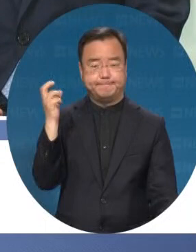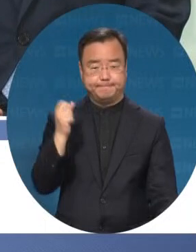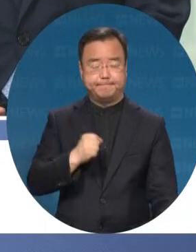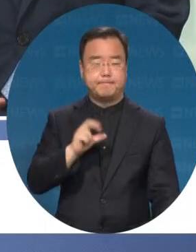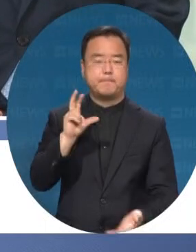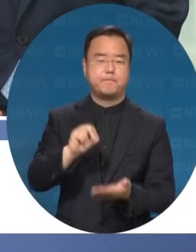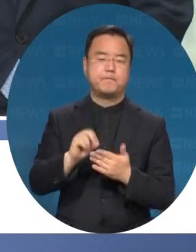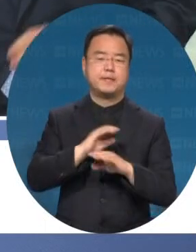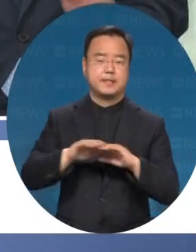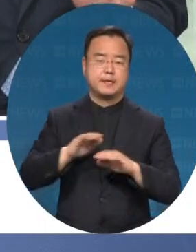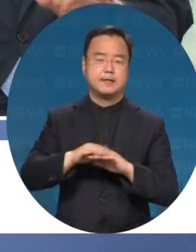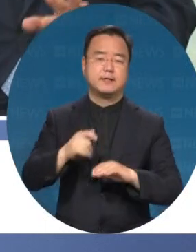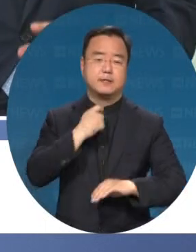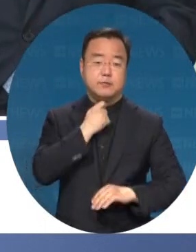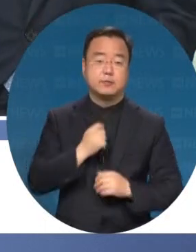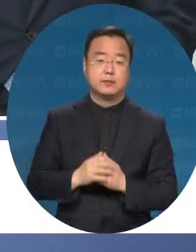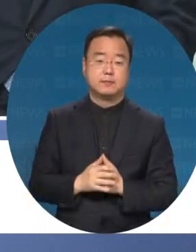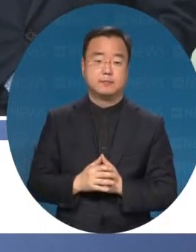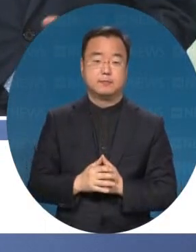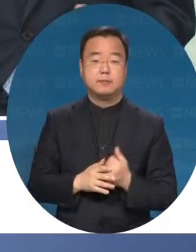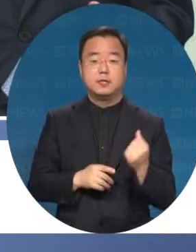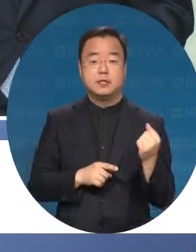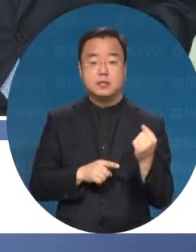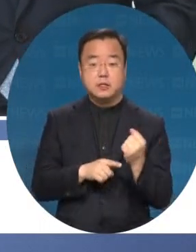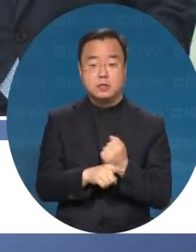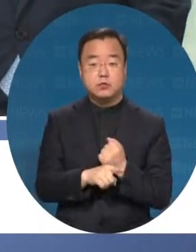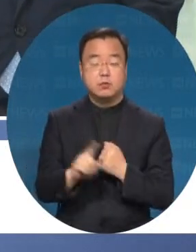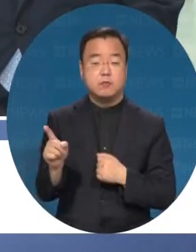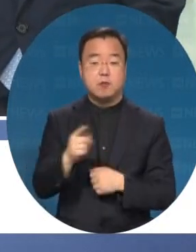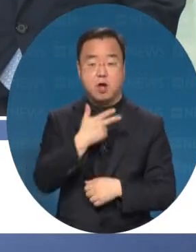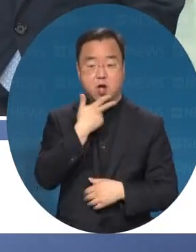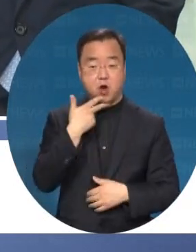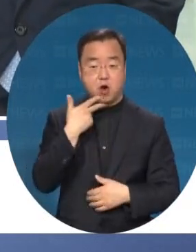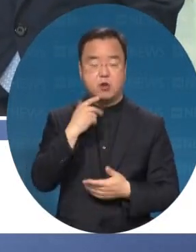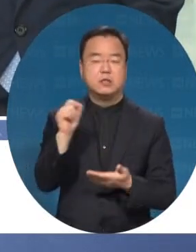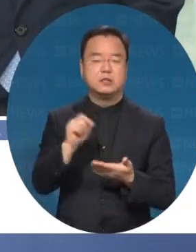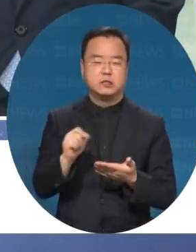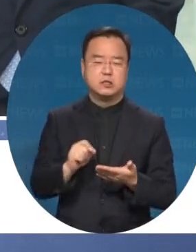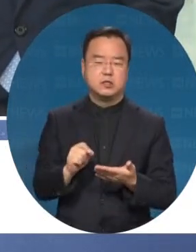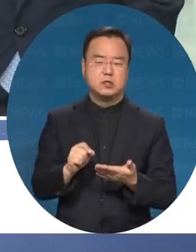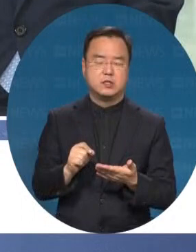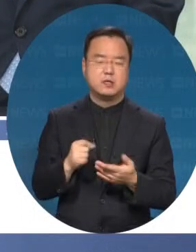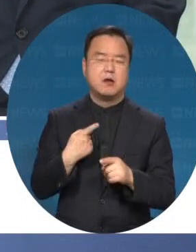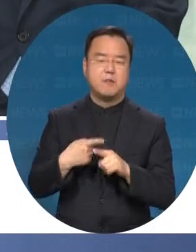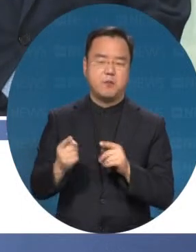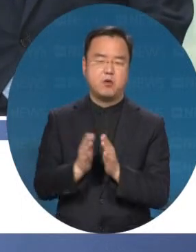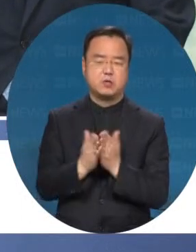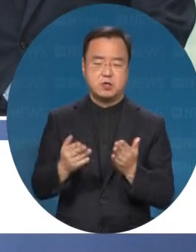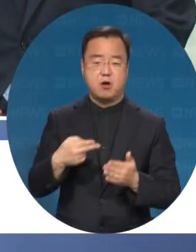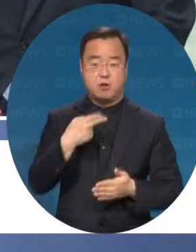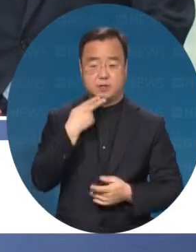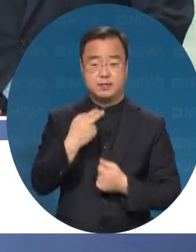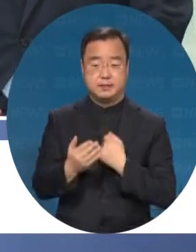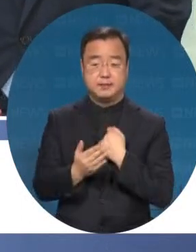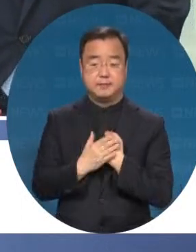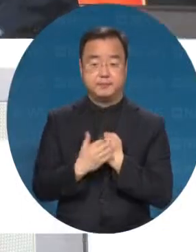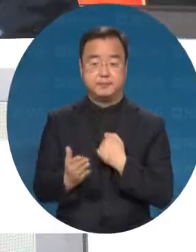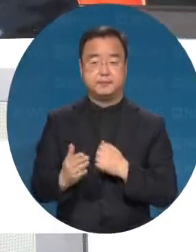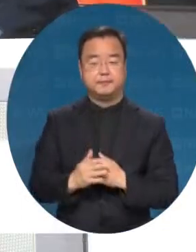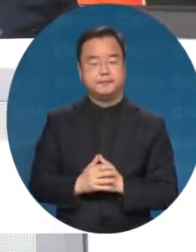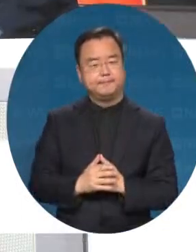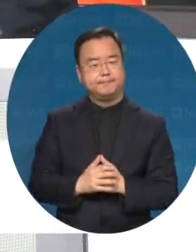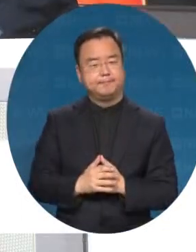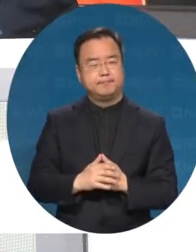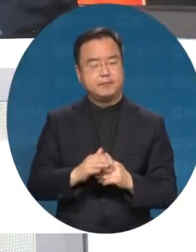해결하고자 했습니다 그 이유는 단순히 영문 전기가 없기 때문입니다 우리나라에